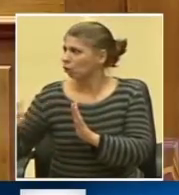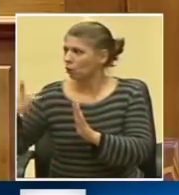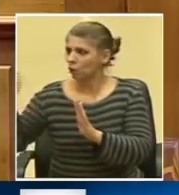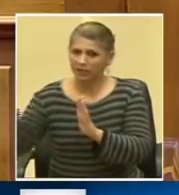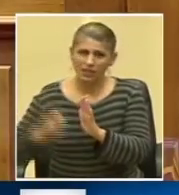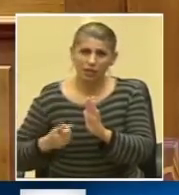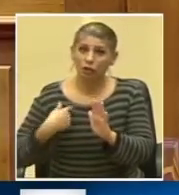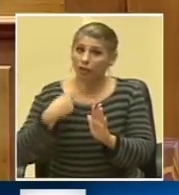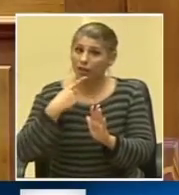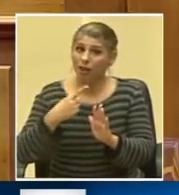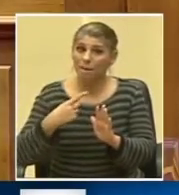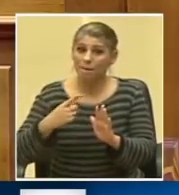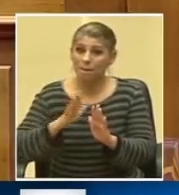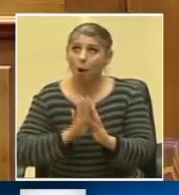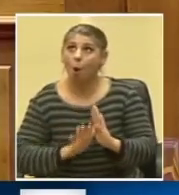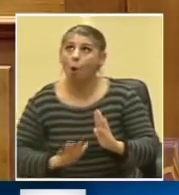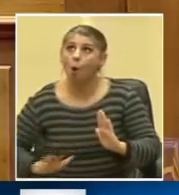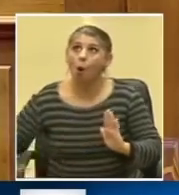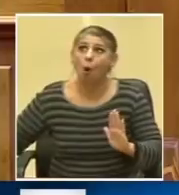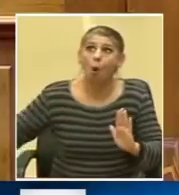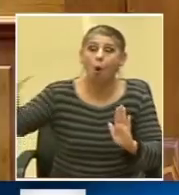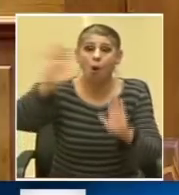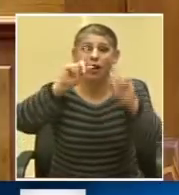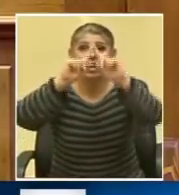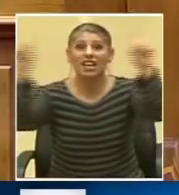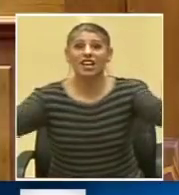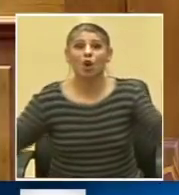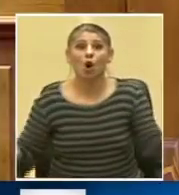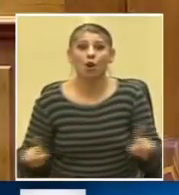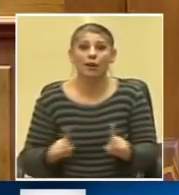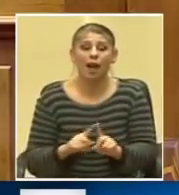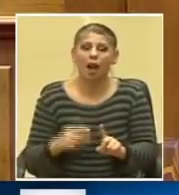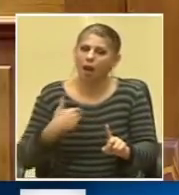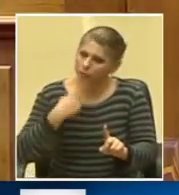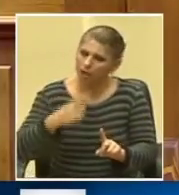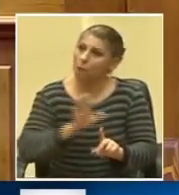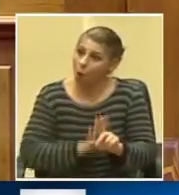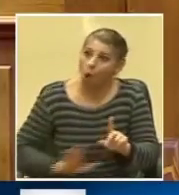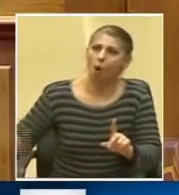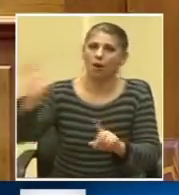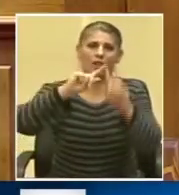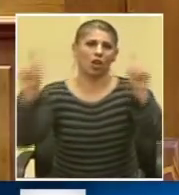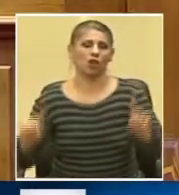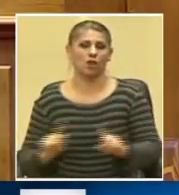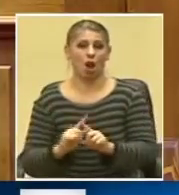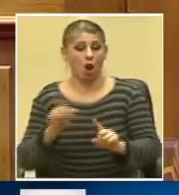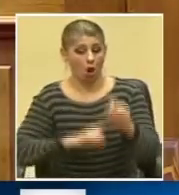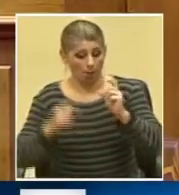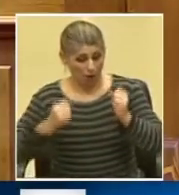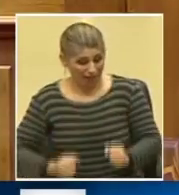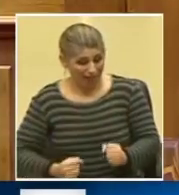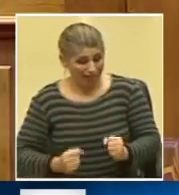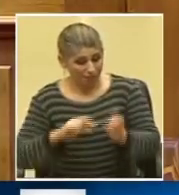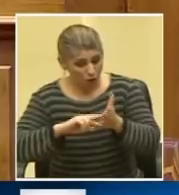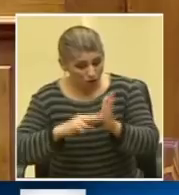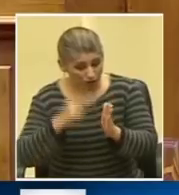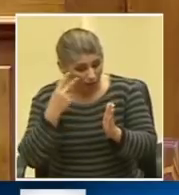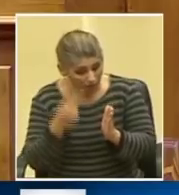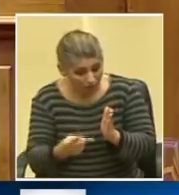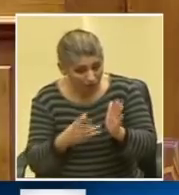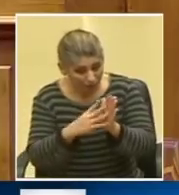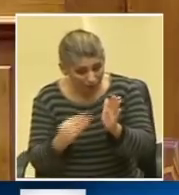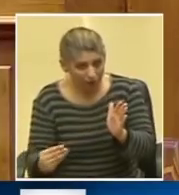την εικόνα. Και αυτή είναι η πραγματικότητα και νομίζω ότι όποιος κάτσει προσεκτικά και δει τα συγκεκριμένα παραδείγματα,